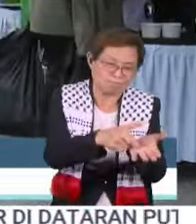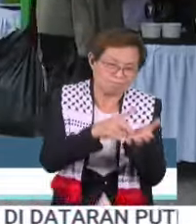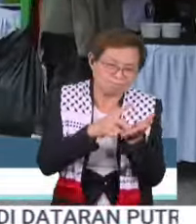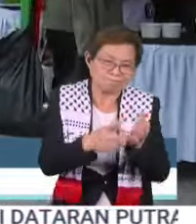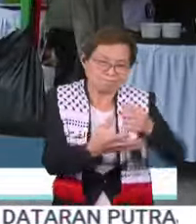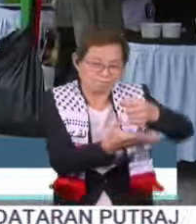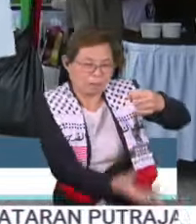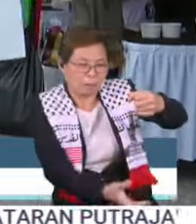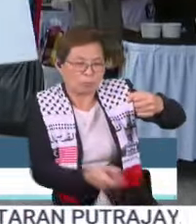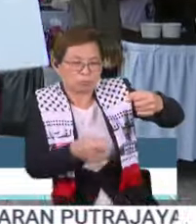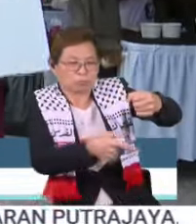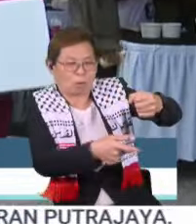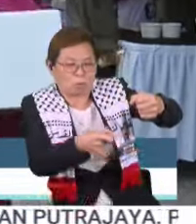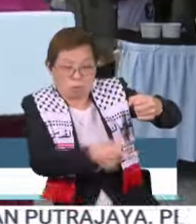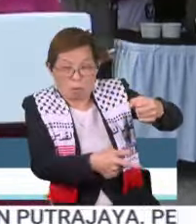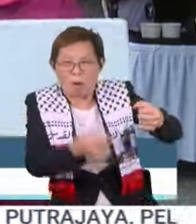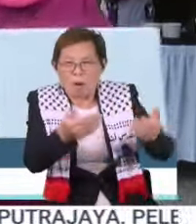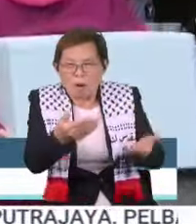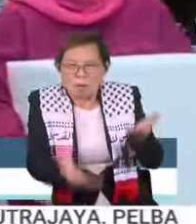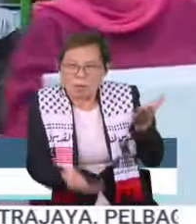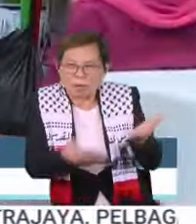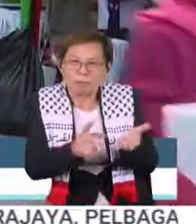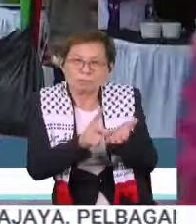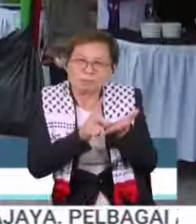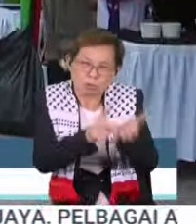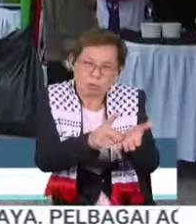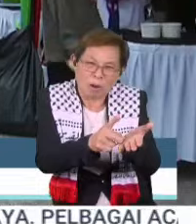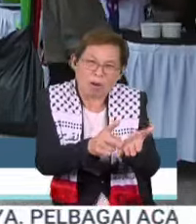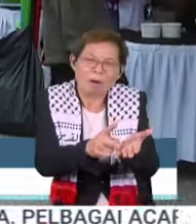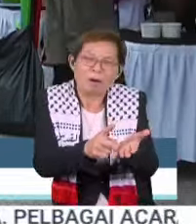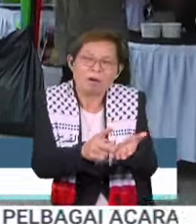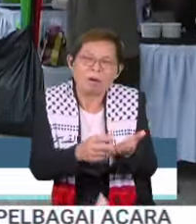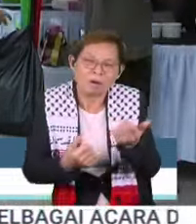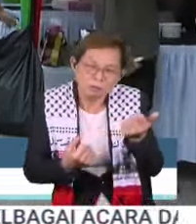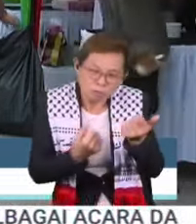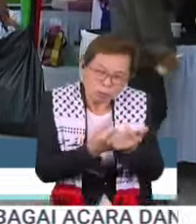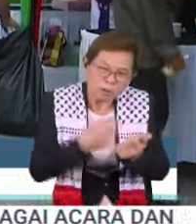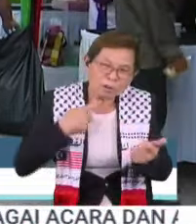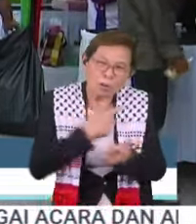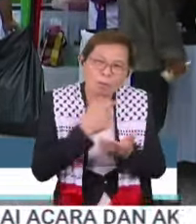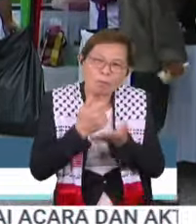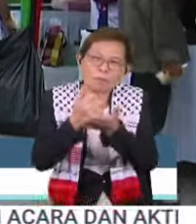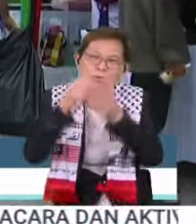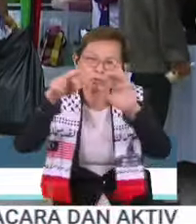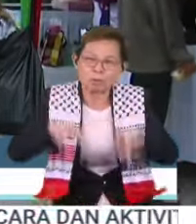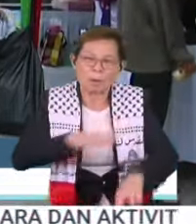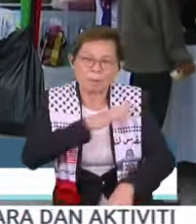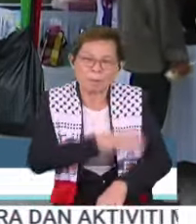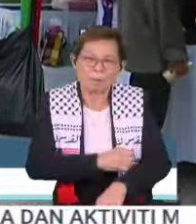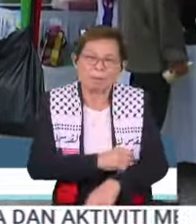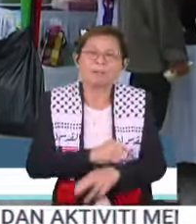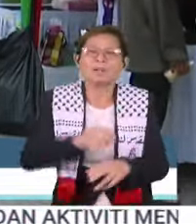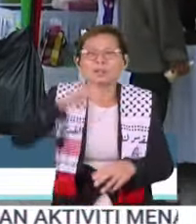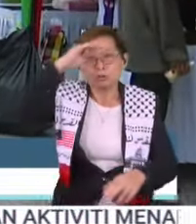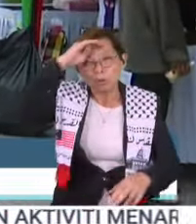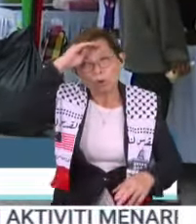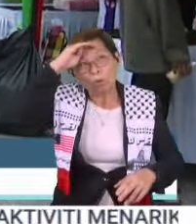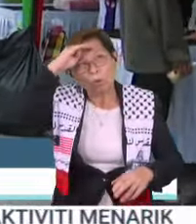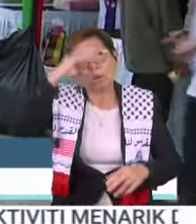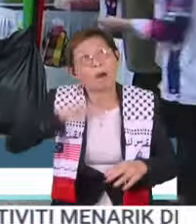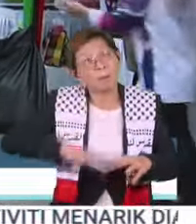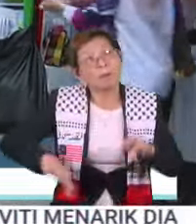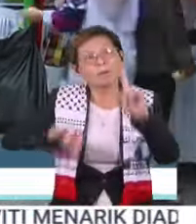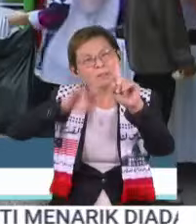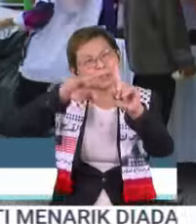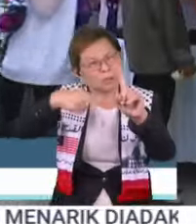tabung ini. Mungkin inilah sumbangan kita untuk membantu rakyat Palestin. Jadi gerakan koperasi yang ada di Johor, kita ada lebih 1,000